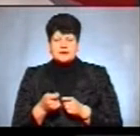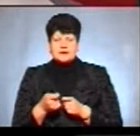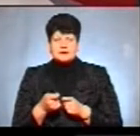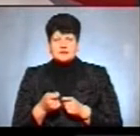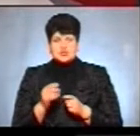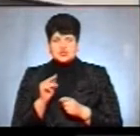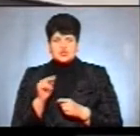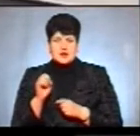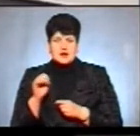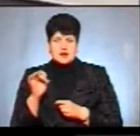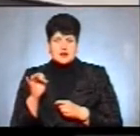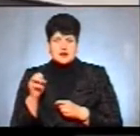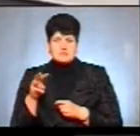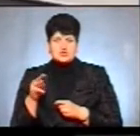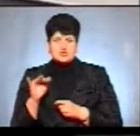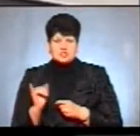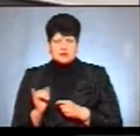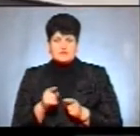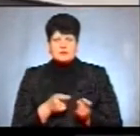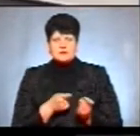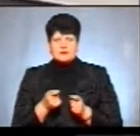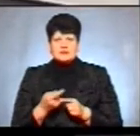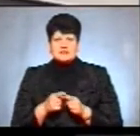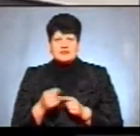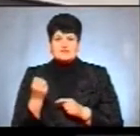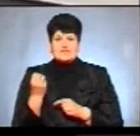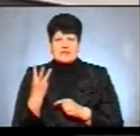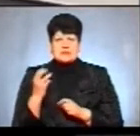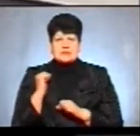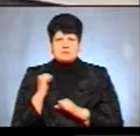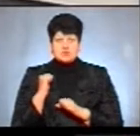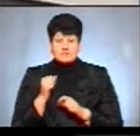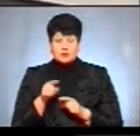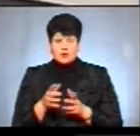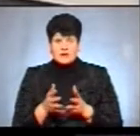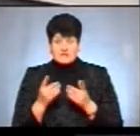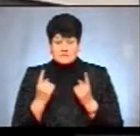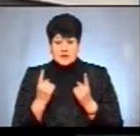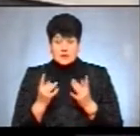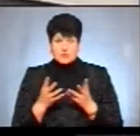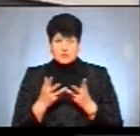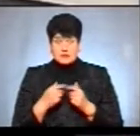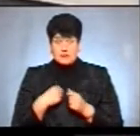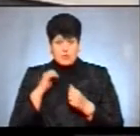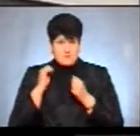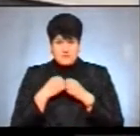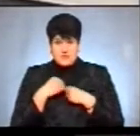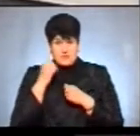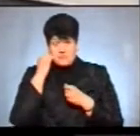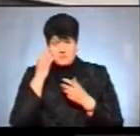ведмежої черемші. Вони перевозили це в 13 мішках. Такої великої кількості, на мою пам'ять, я не